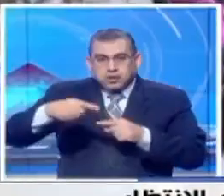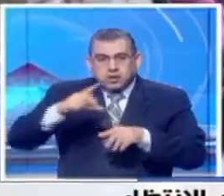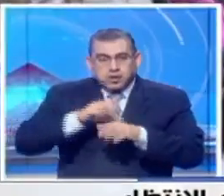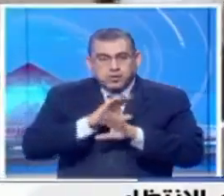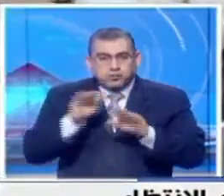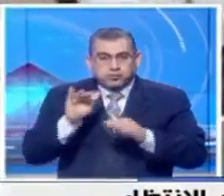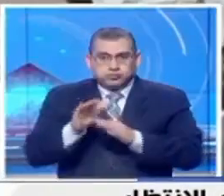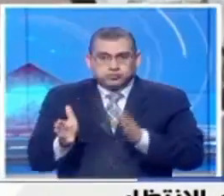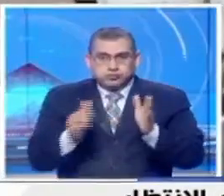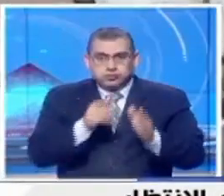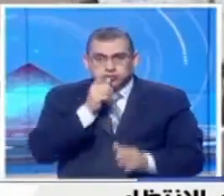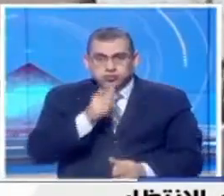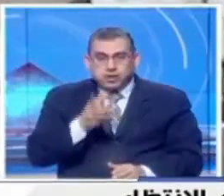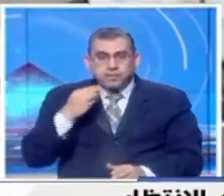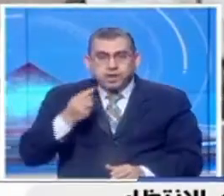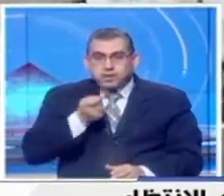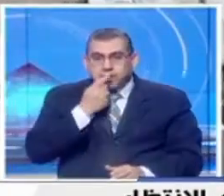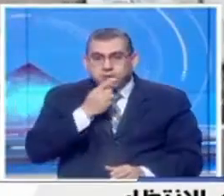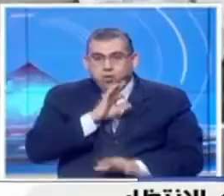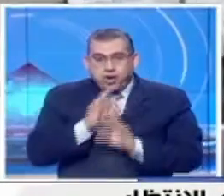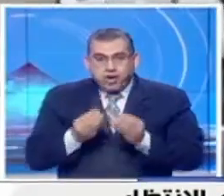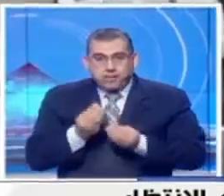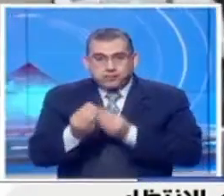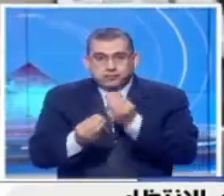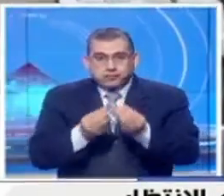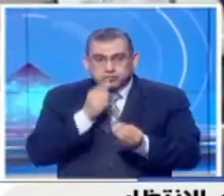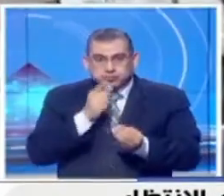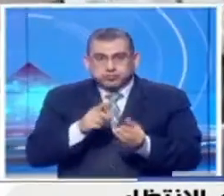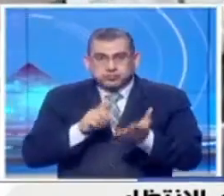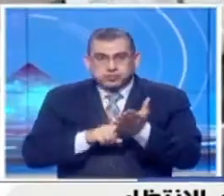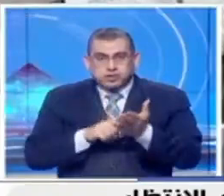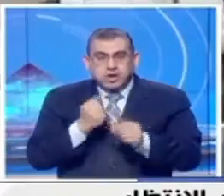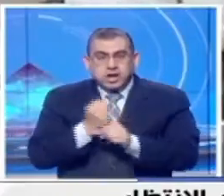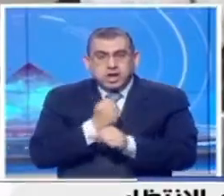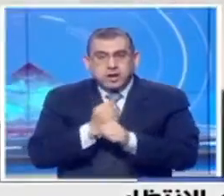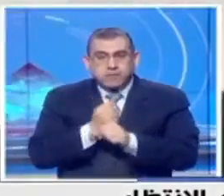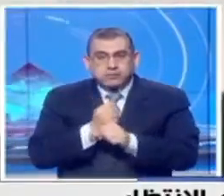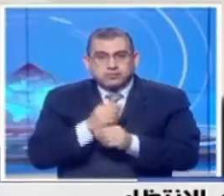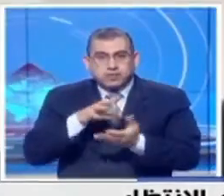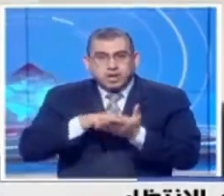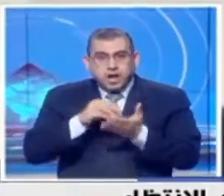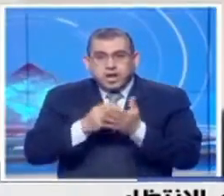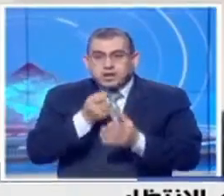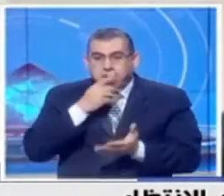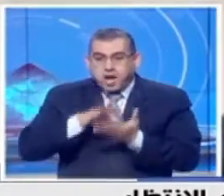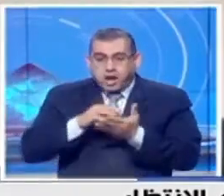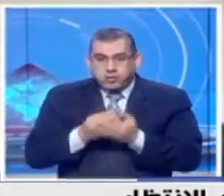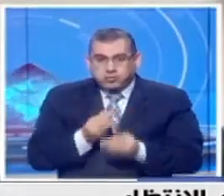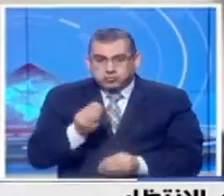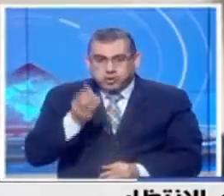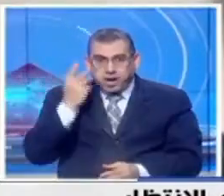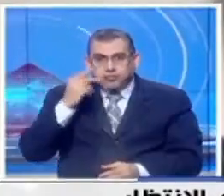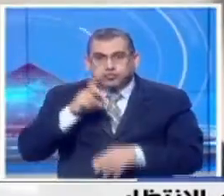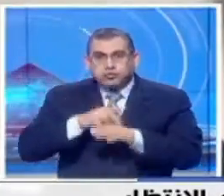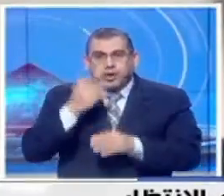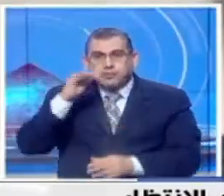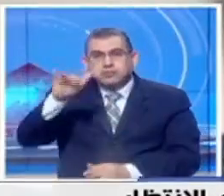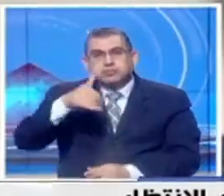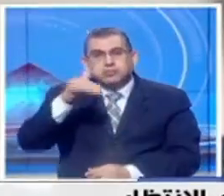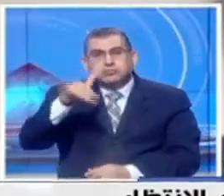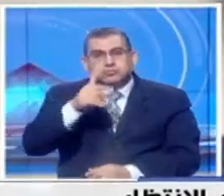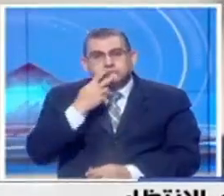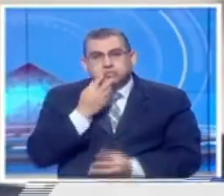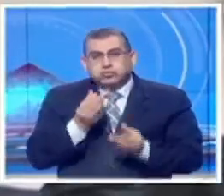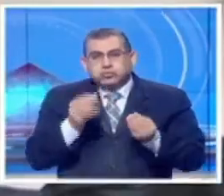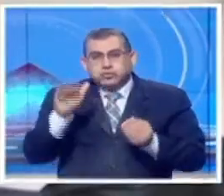الجسيمة. بعد توفير الأدوية اللي هي البيتافيرون اللي هو الفيرست لاين أو الخط الأول للعلاج، احنا كنا بنشوف مرضى كتير جدا جدا